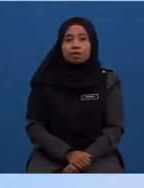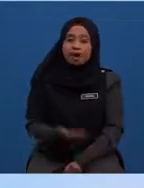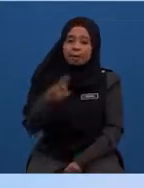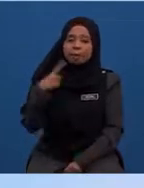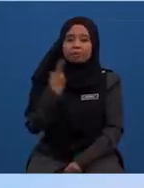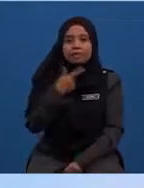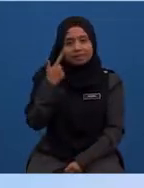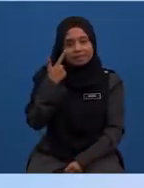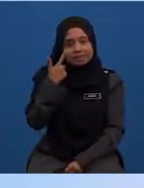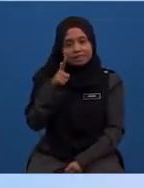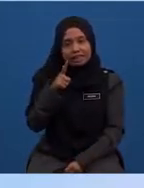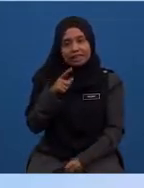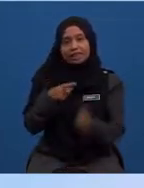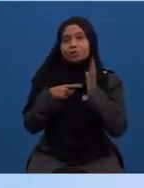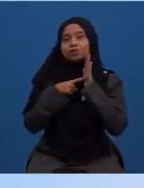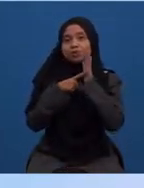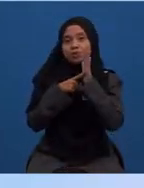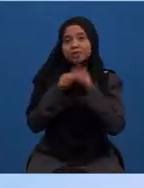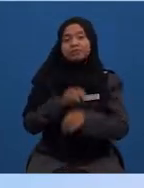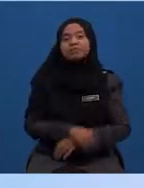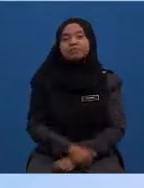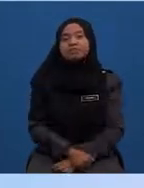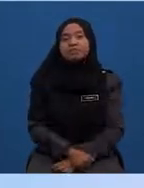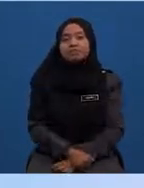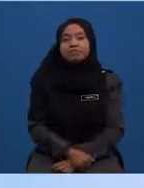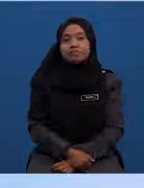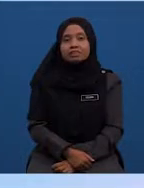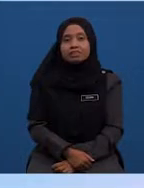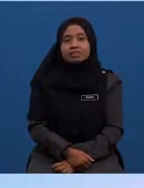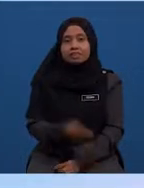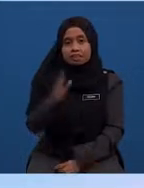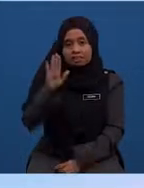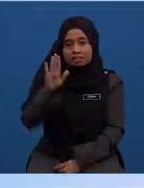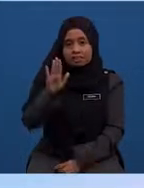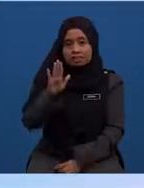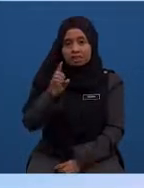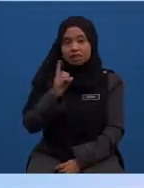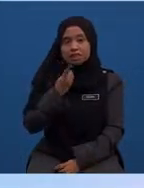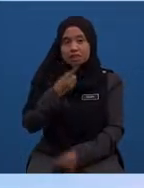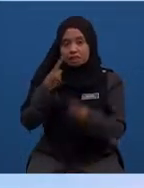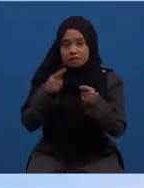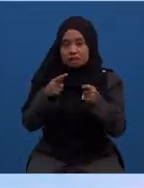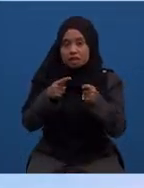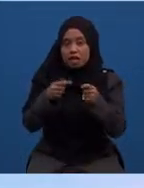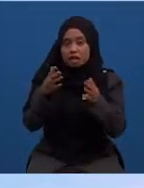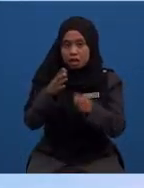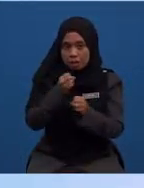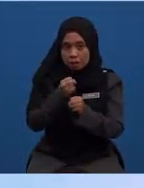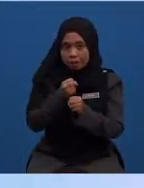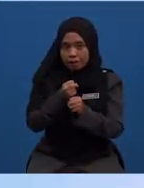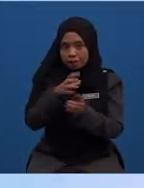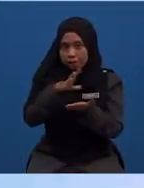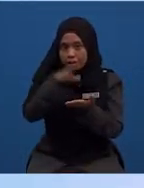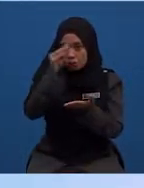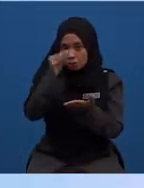kita lihat paparan seterusnya. Pertama, sebentar tadi kita telah memperoleh